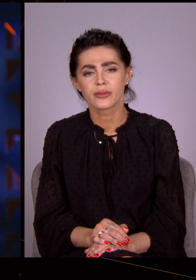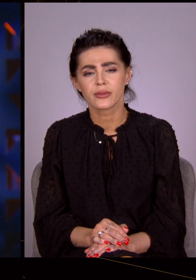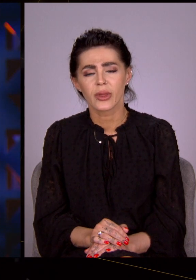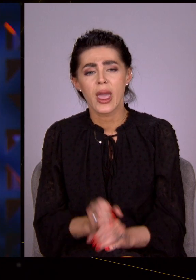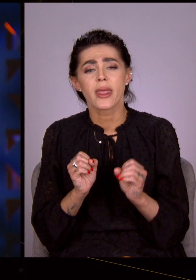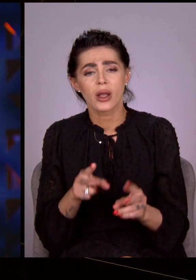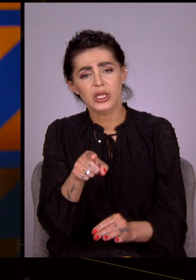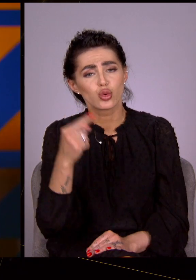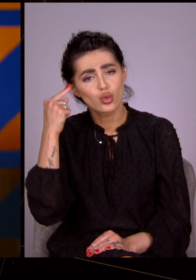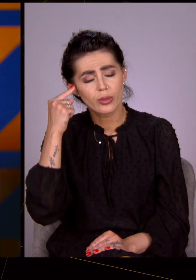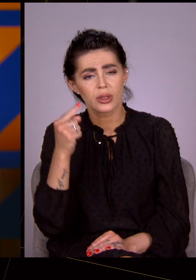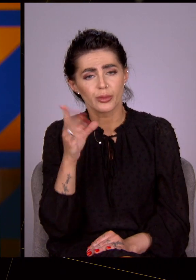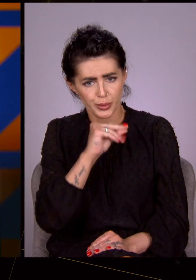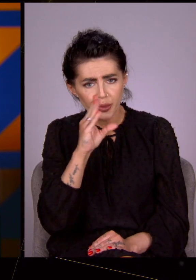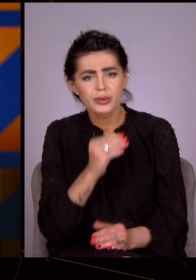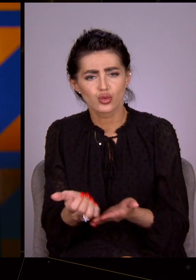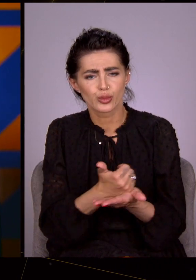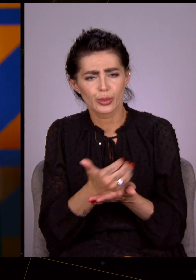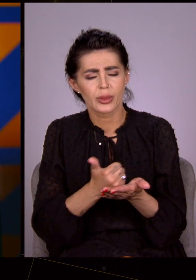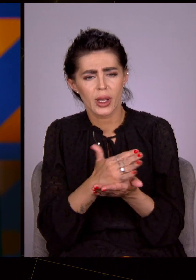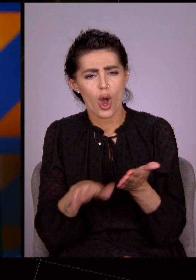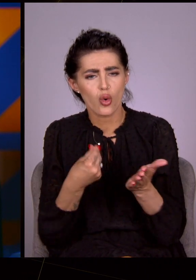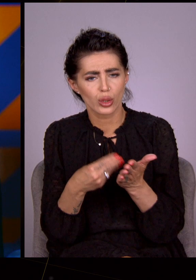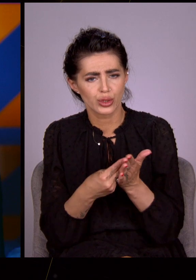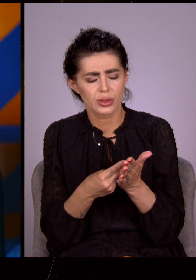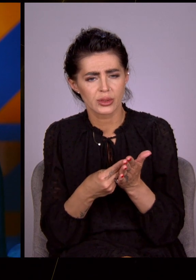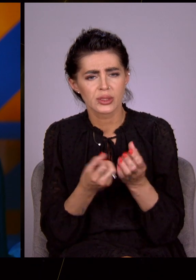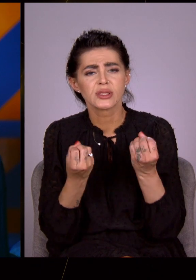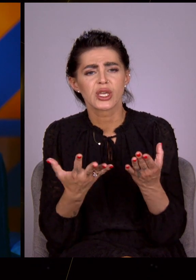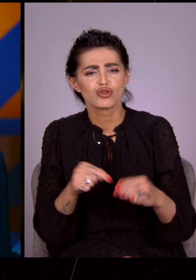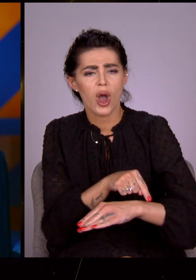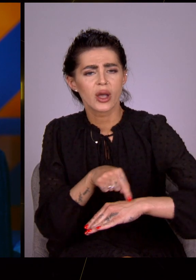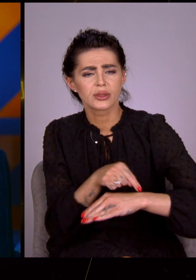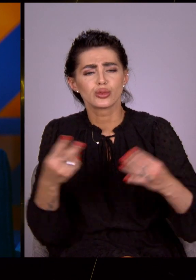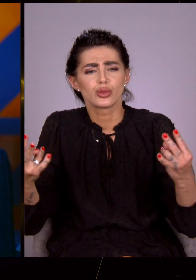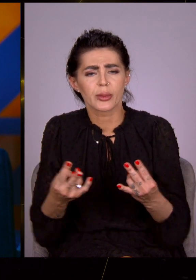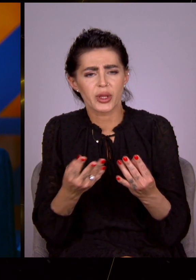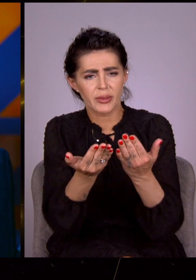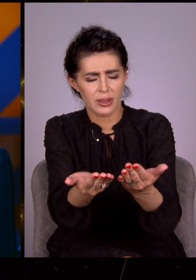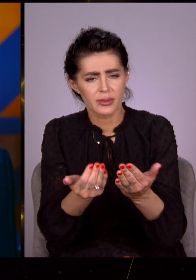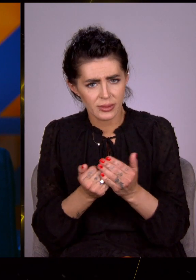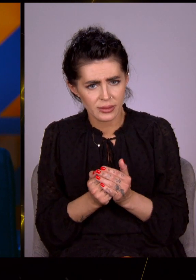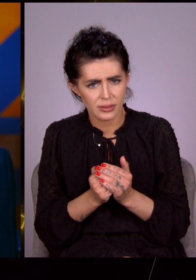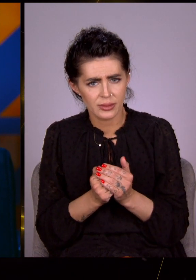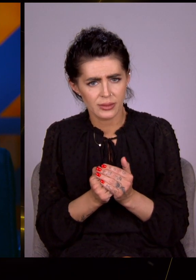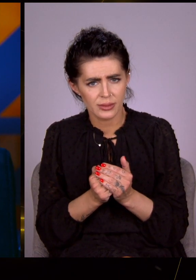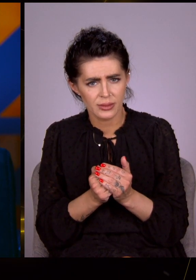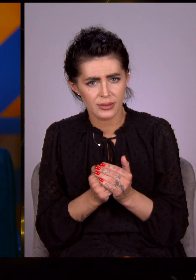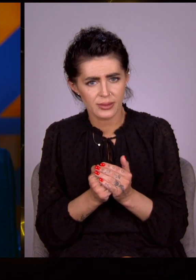ти збереш ці гроші? Да? А за скільки ти часу тобі треба на це?